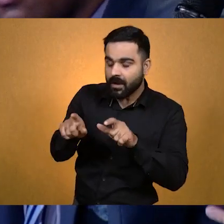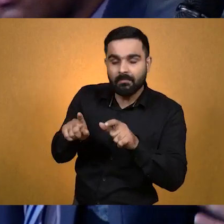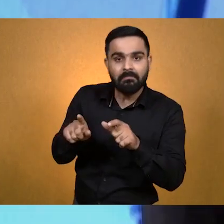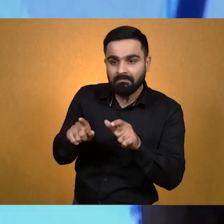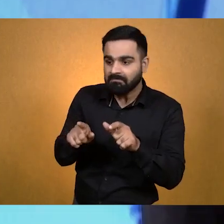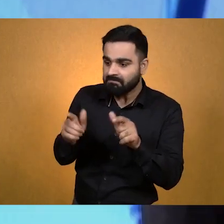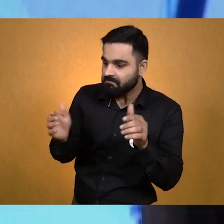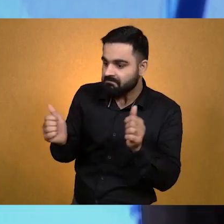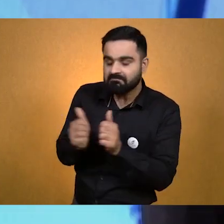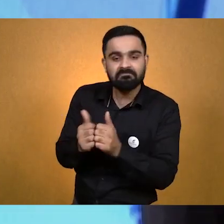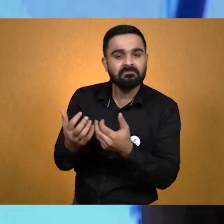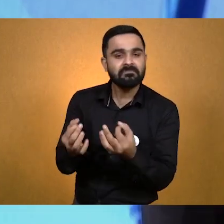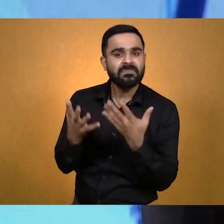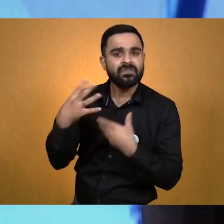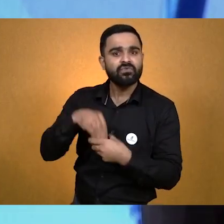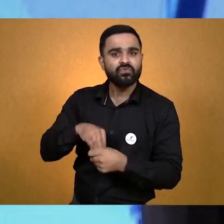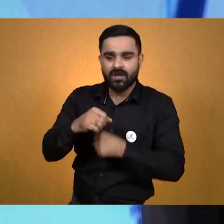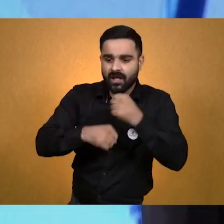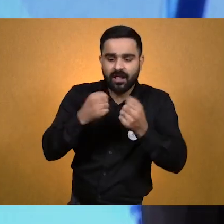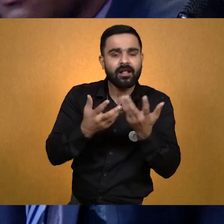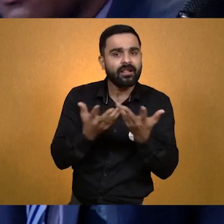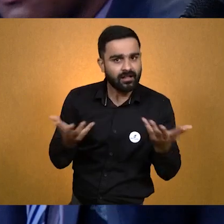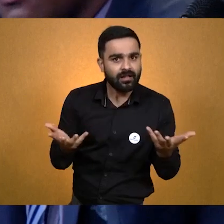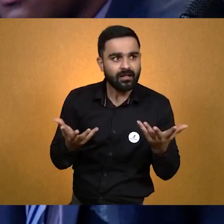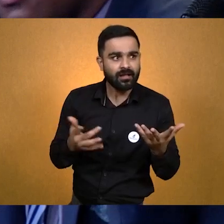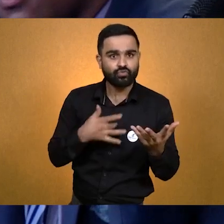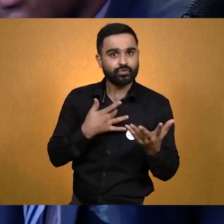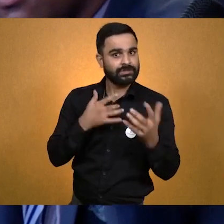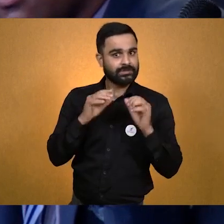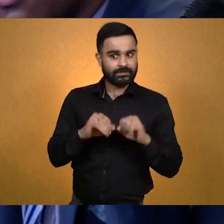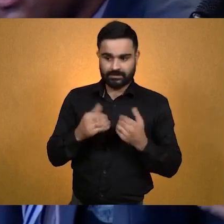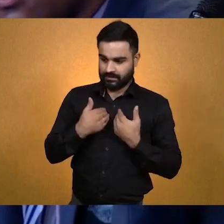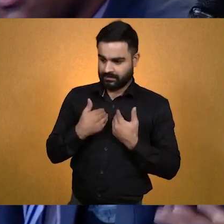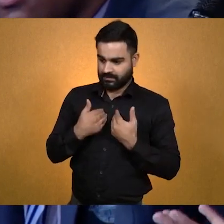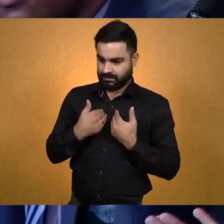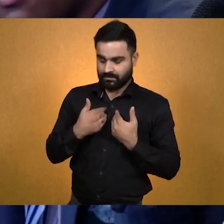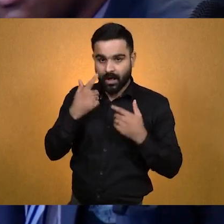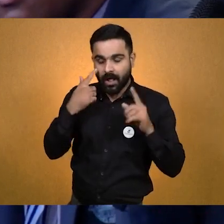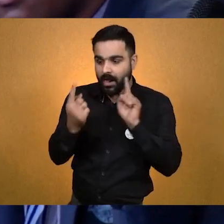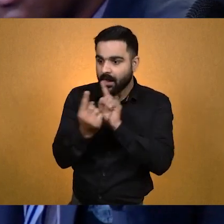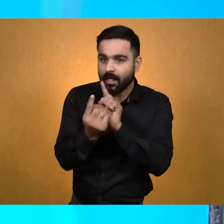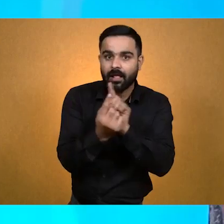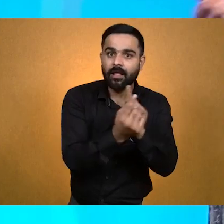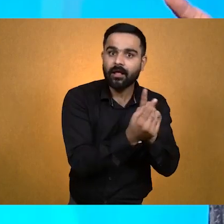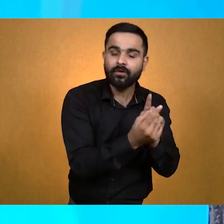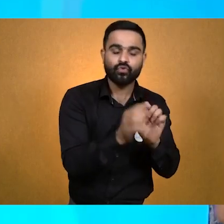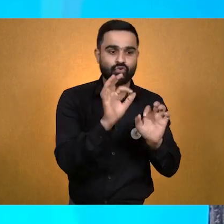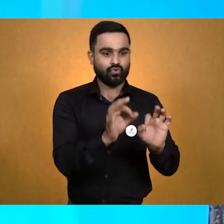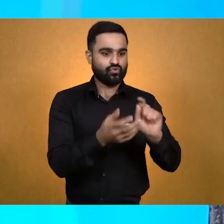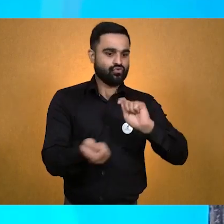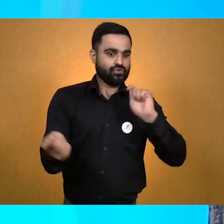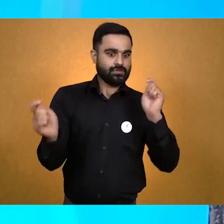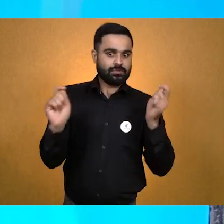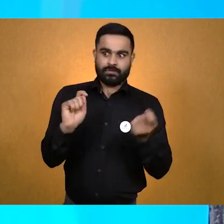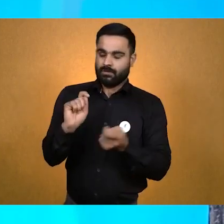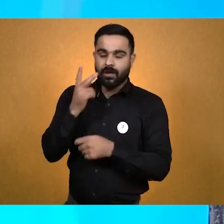excelling with special needs in these sports, it really makes us see eye to eye with them. So, क्या बदलाव